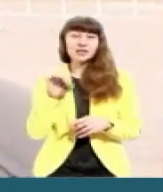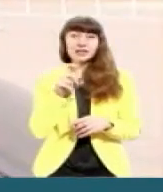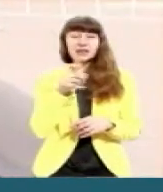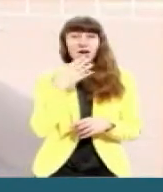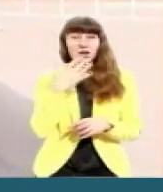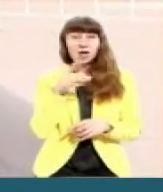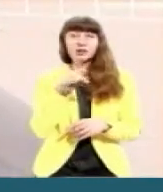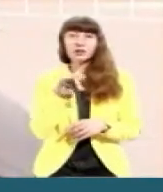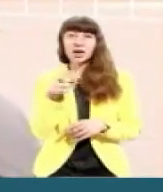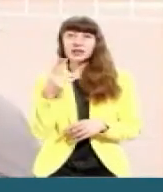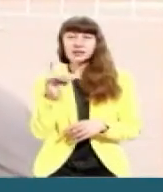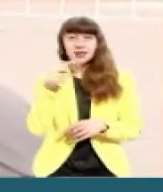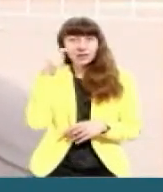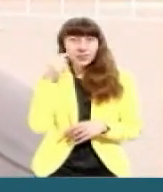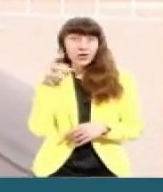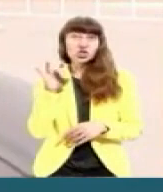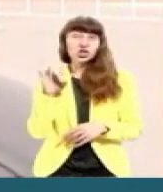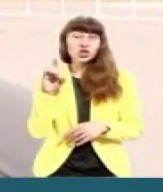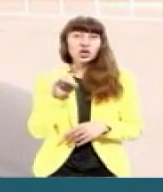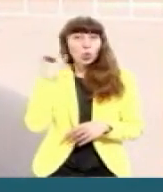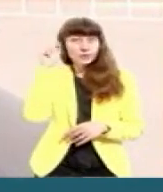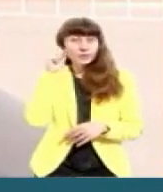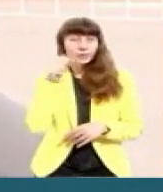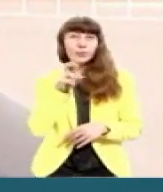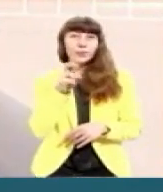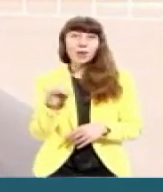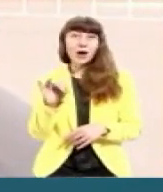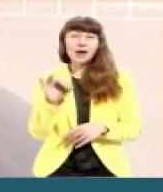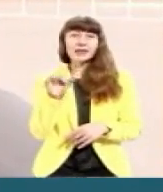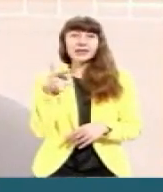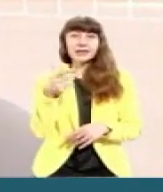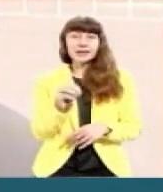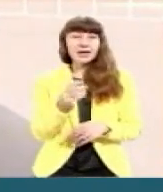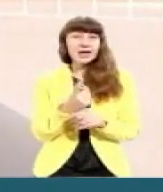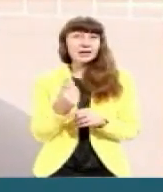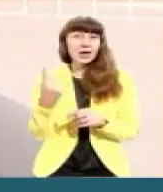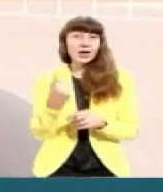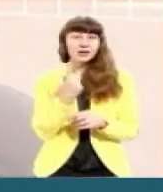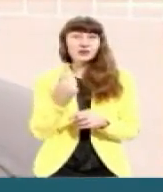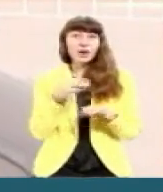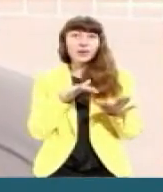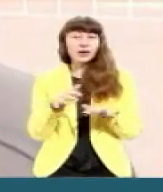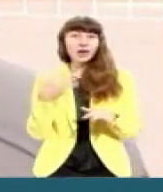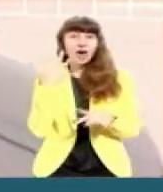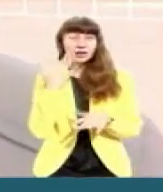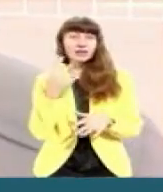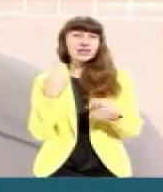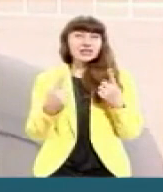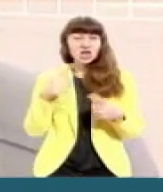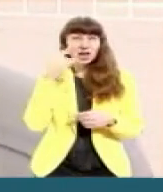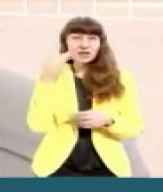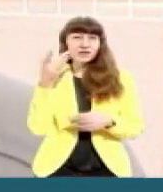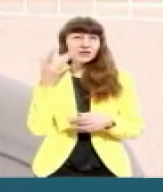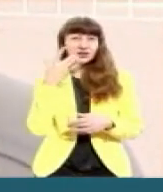таких как алтайцы, киргизы, башкиры и узбеки. Бәйге – это единственное мероприятие, когда настоящий казах никогда